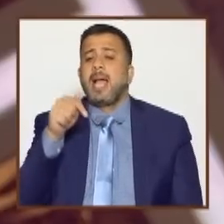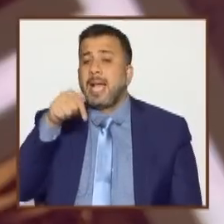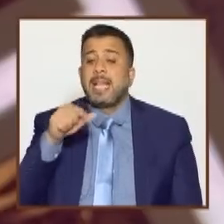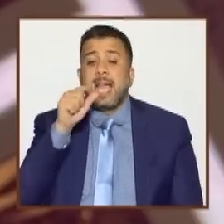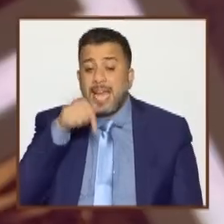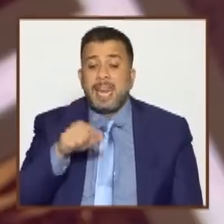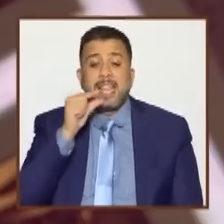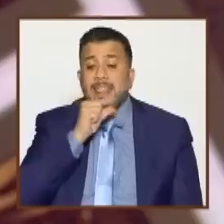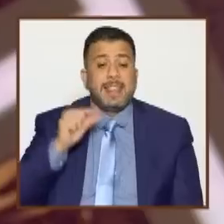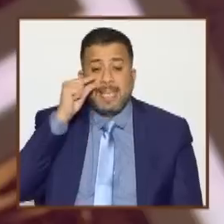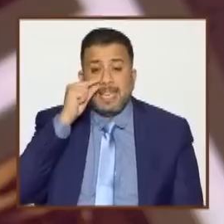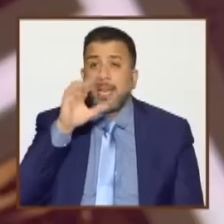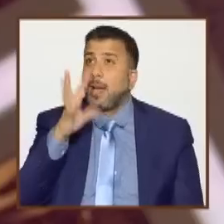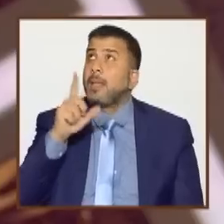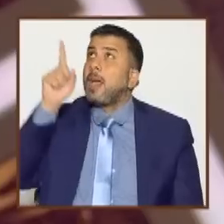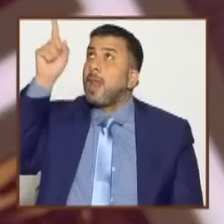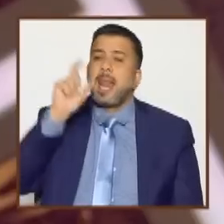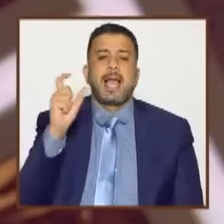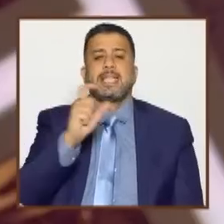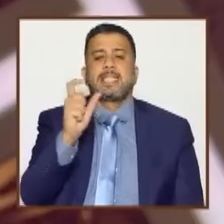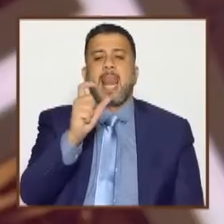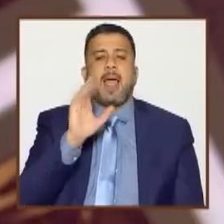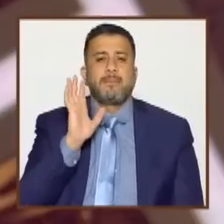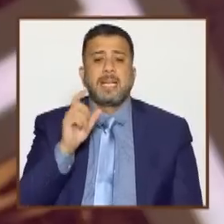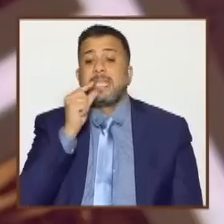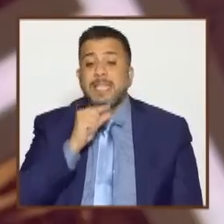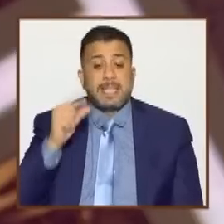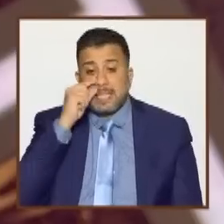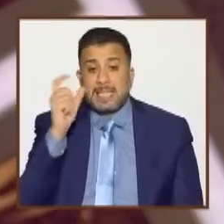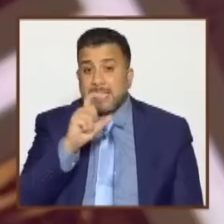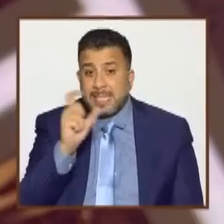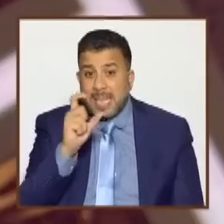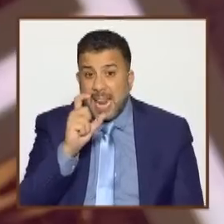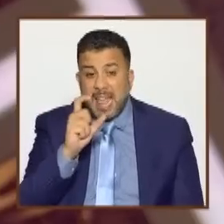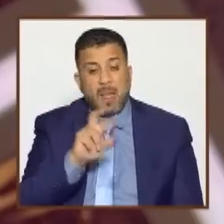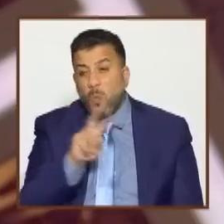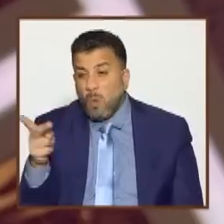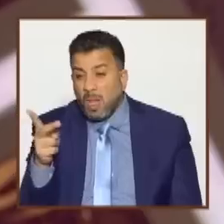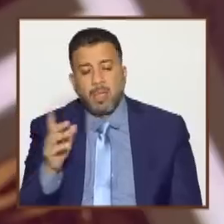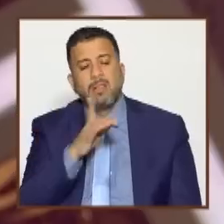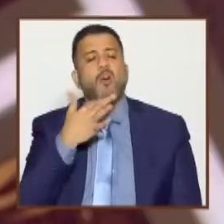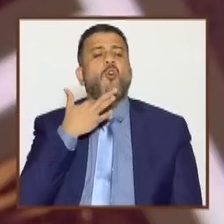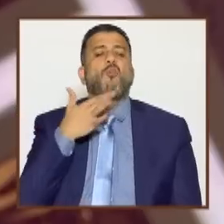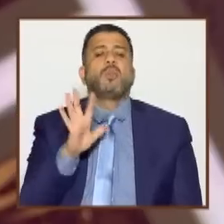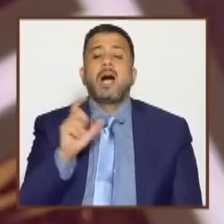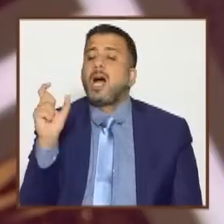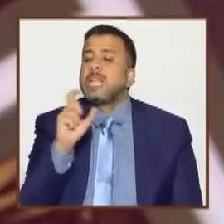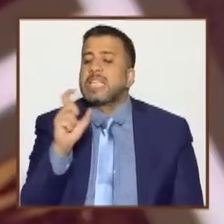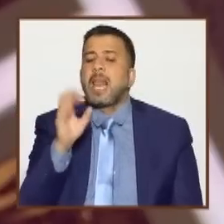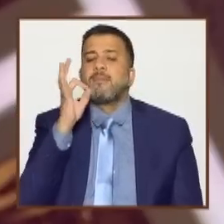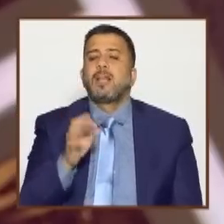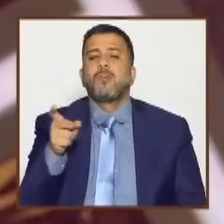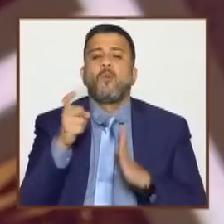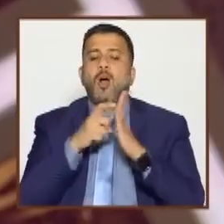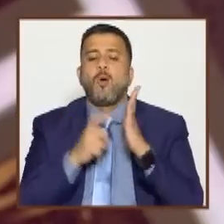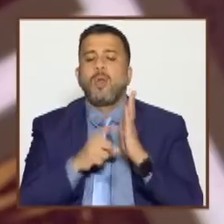عند الله الإسلام، قال جل وعلا ومن يبتغي غير الإسلام دينا فلن يقبل منه وهو في الآخرة من الخاسرين، قال جل وعلا